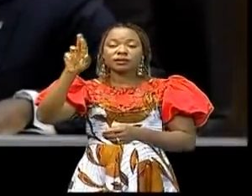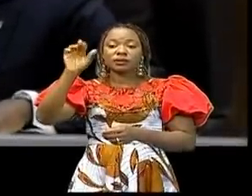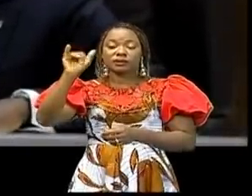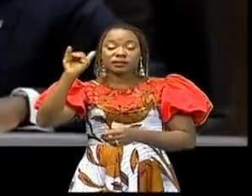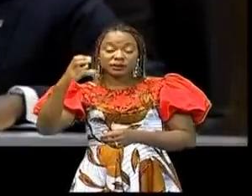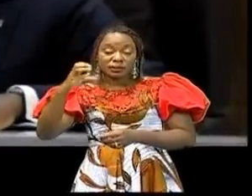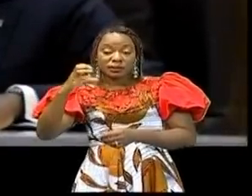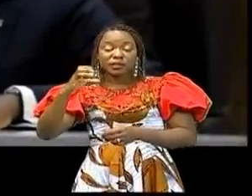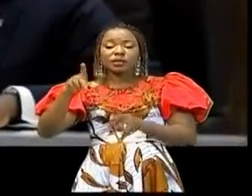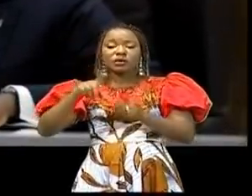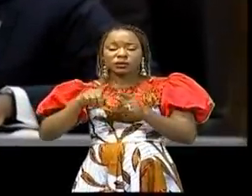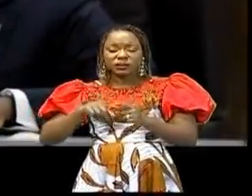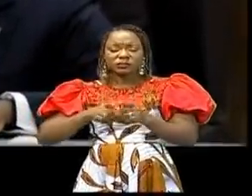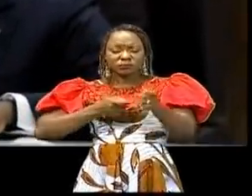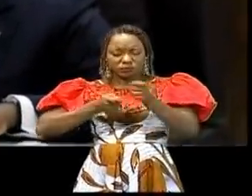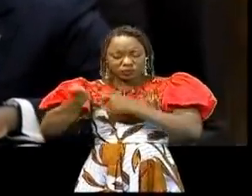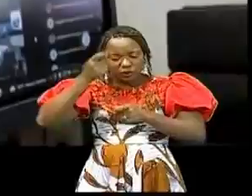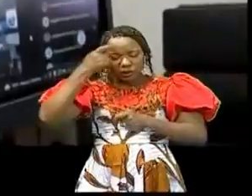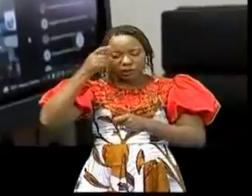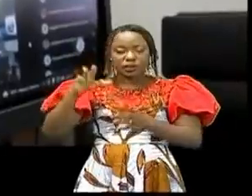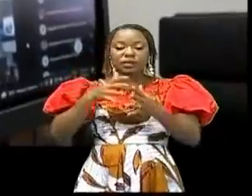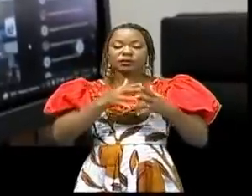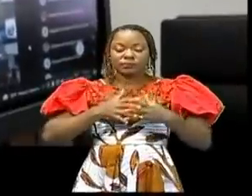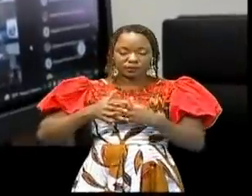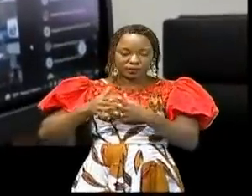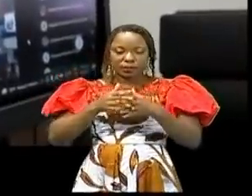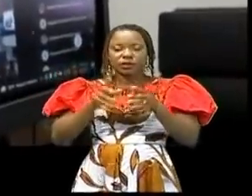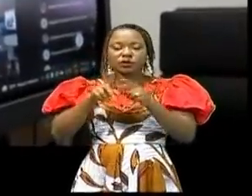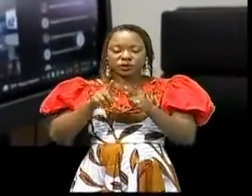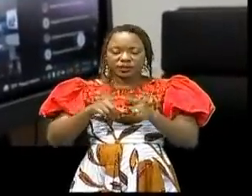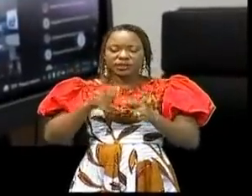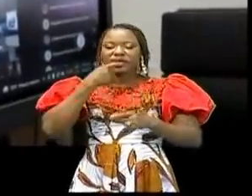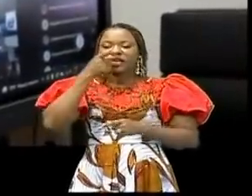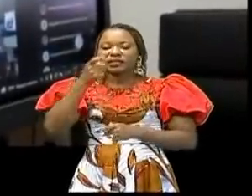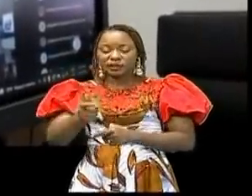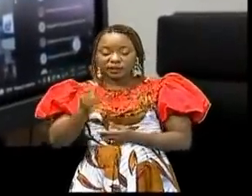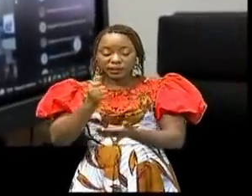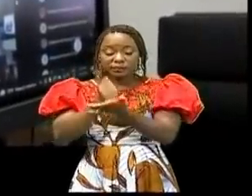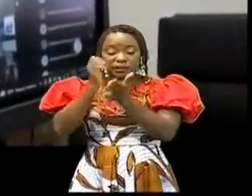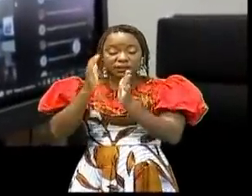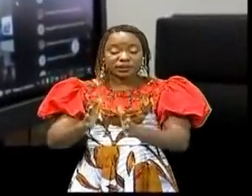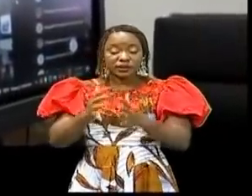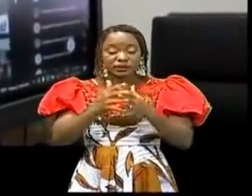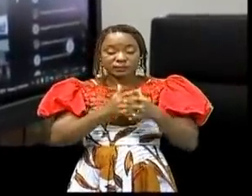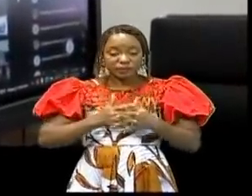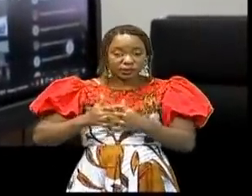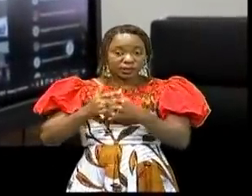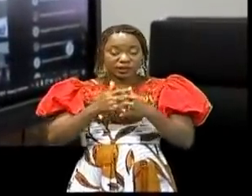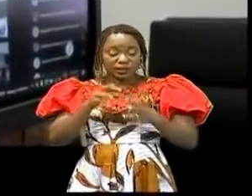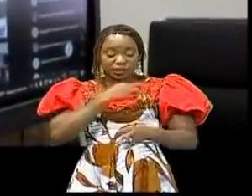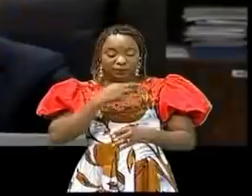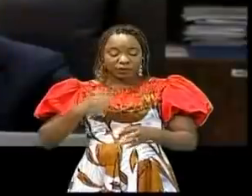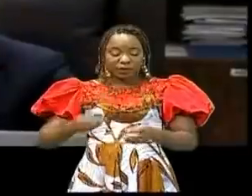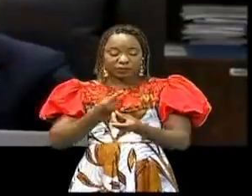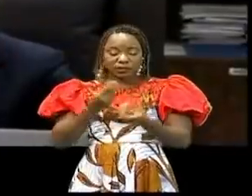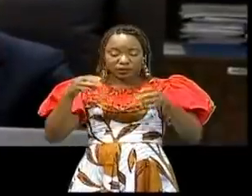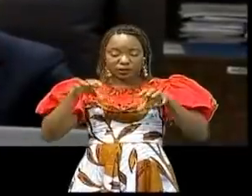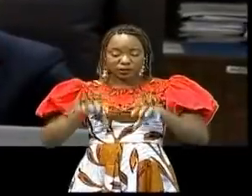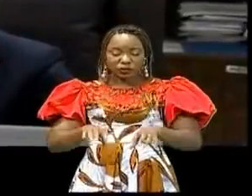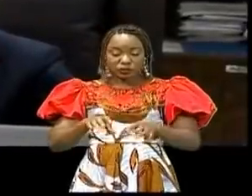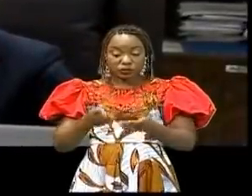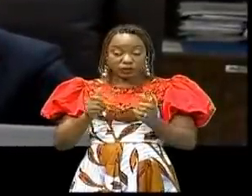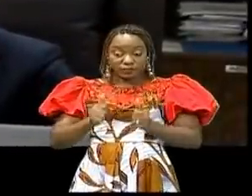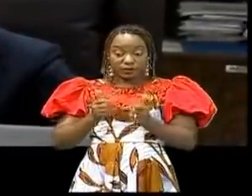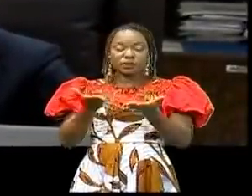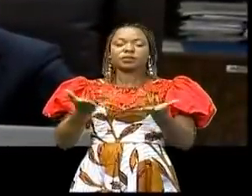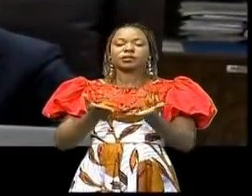lors d'un contrôle de routine. Il a précisé que l'ambassadeur des États-Unis d'Amérique en République démocratique du Congo